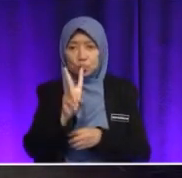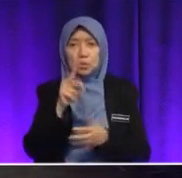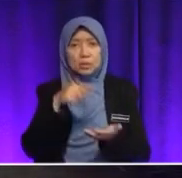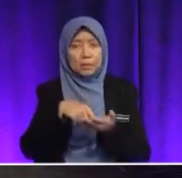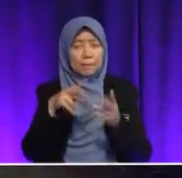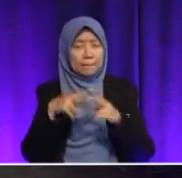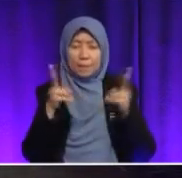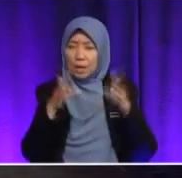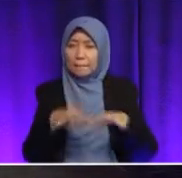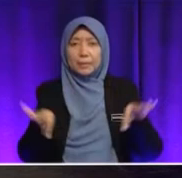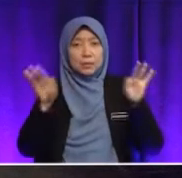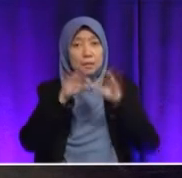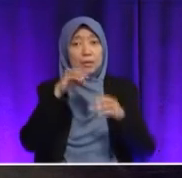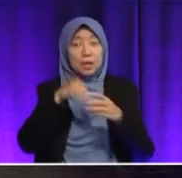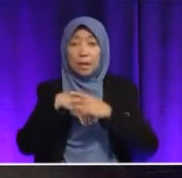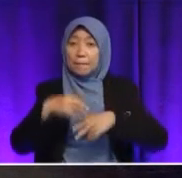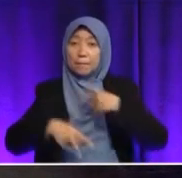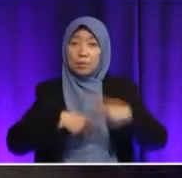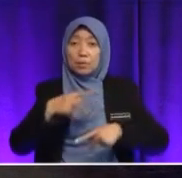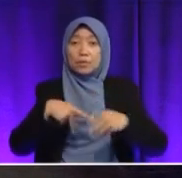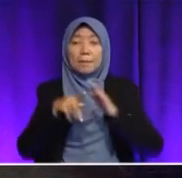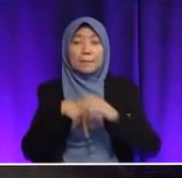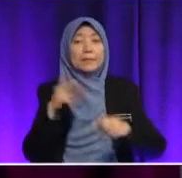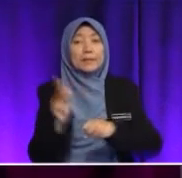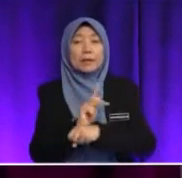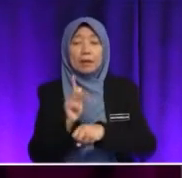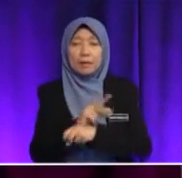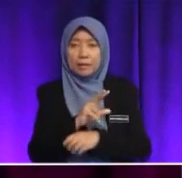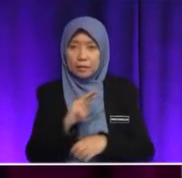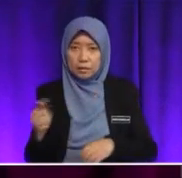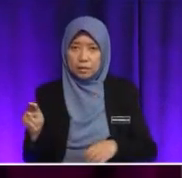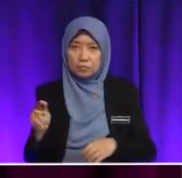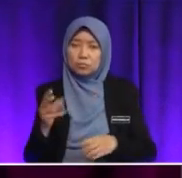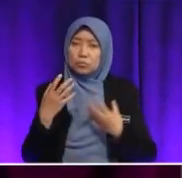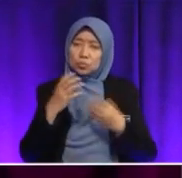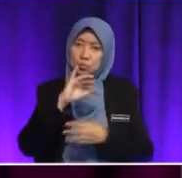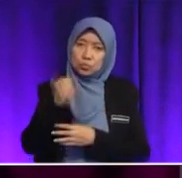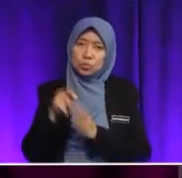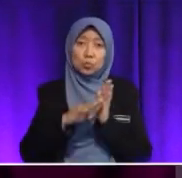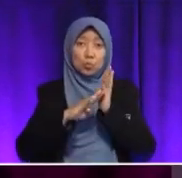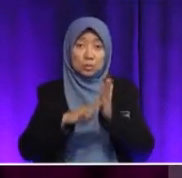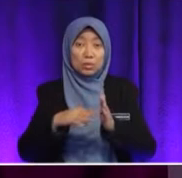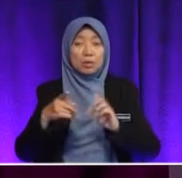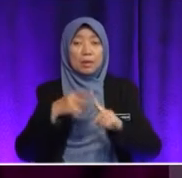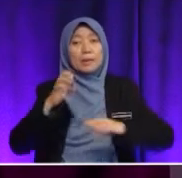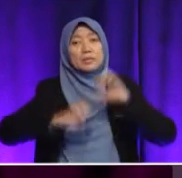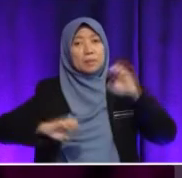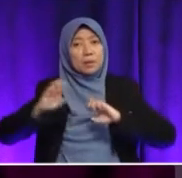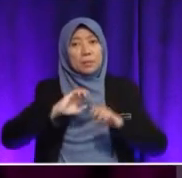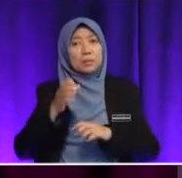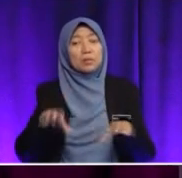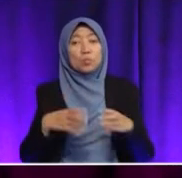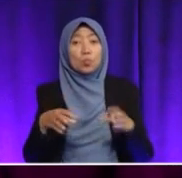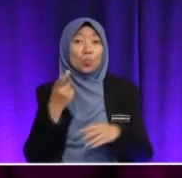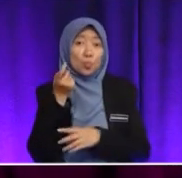nih paling penting dalam proses pengaratan dan semua tuh juga terbukti daripada eksperimen yang kita lakukan